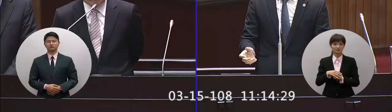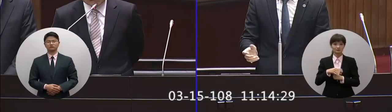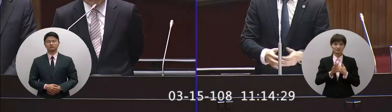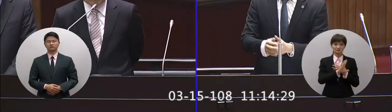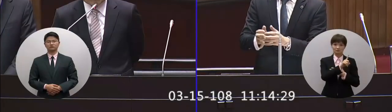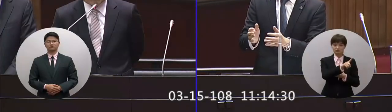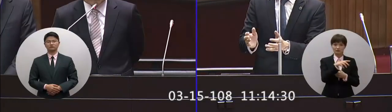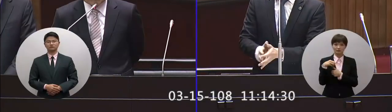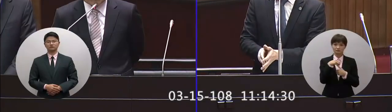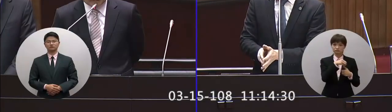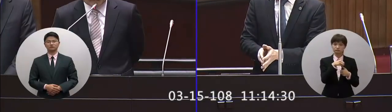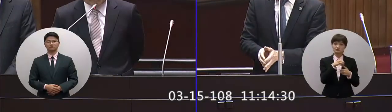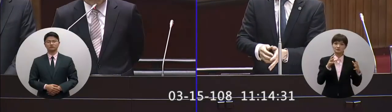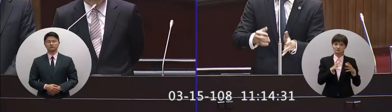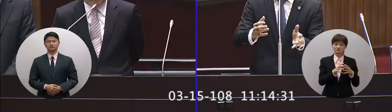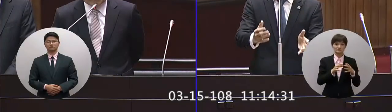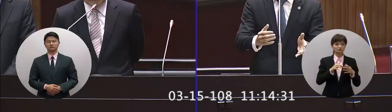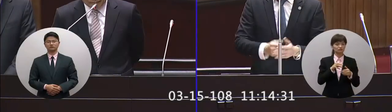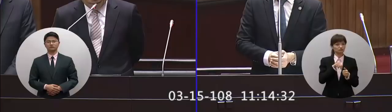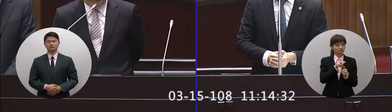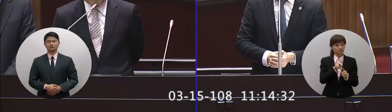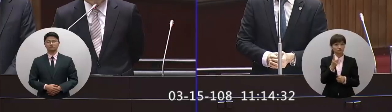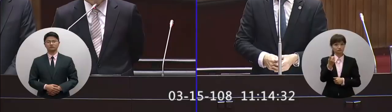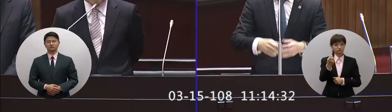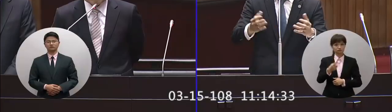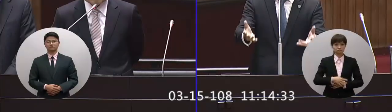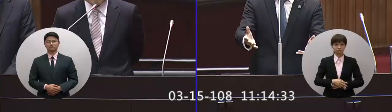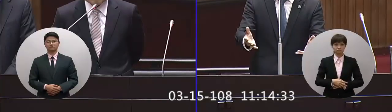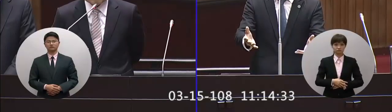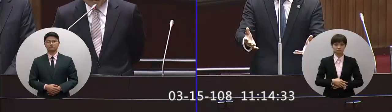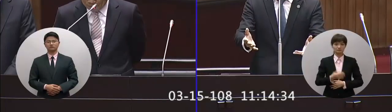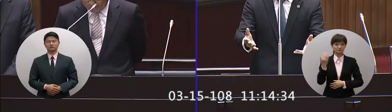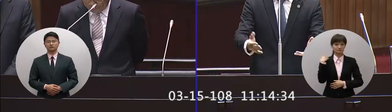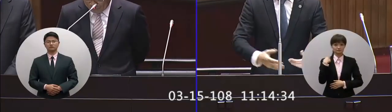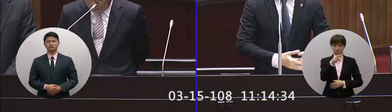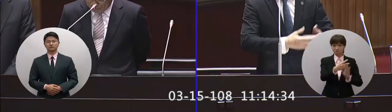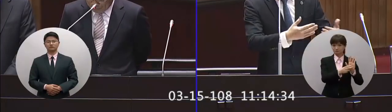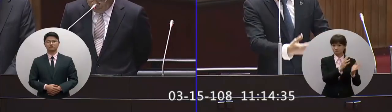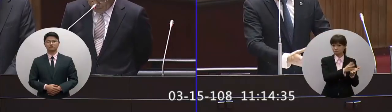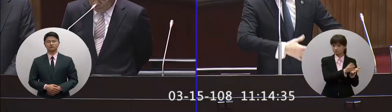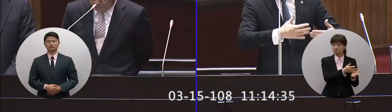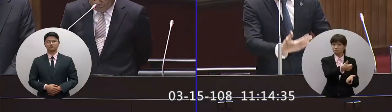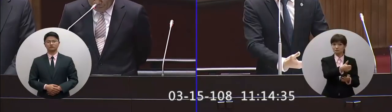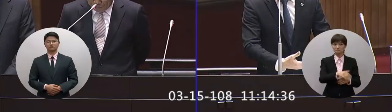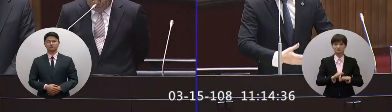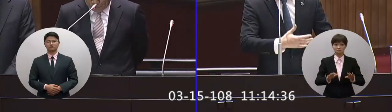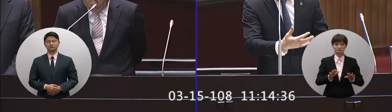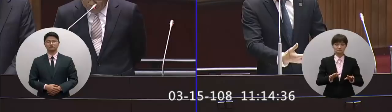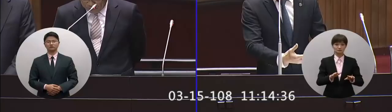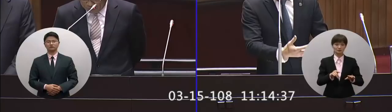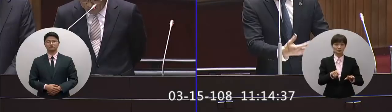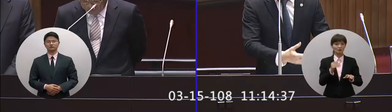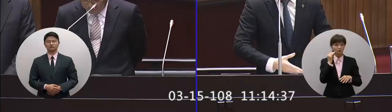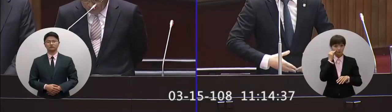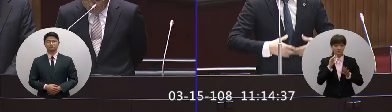无法度。所以讲，这合作接受收养，这我到时伫协商的时阵来，因为头段院长讲较足好诶嘛，就是讲即卖现主持已经有诶，即